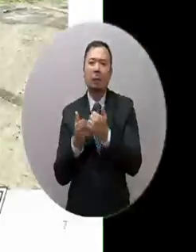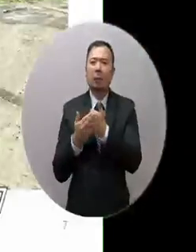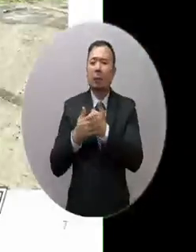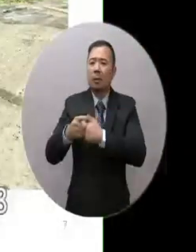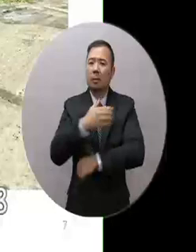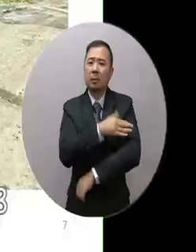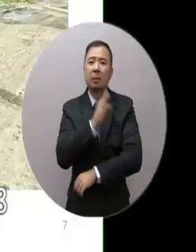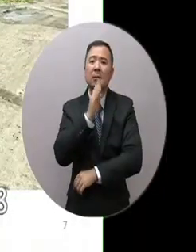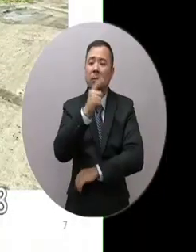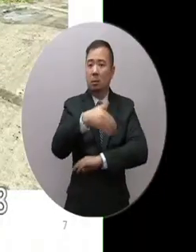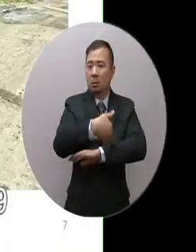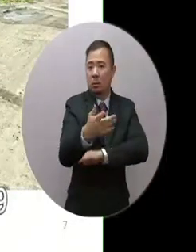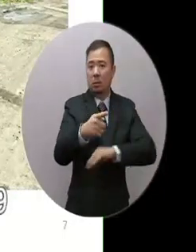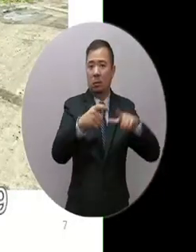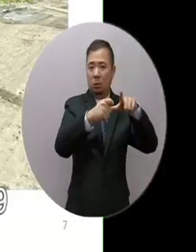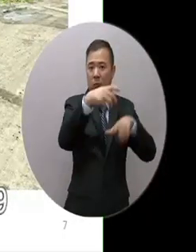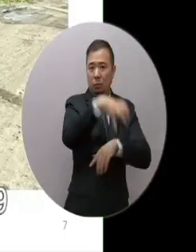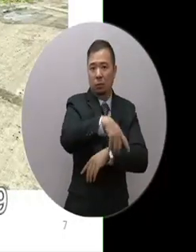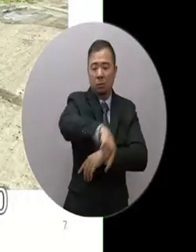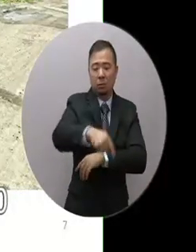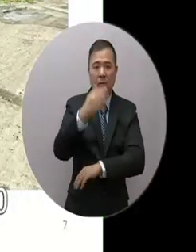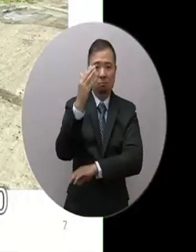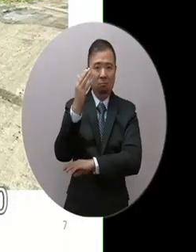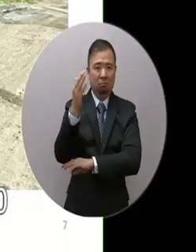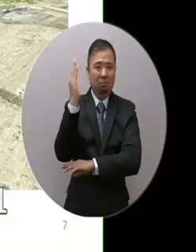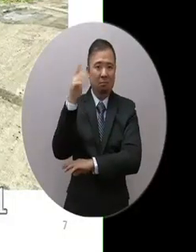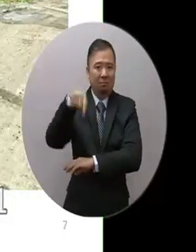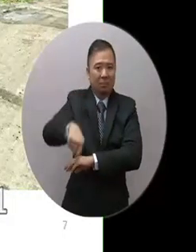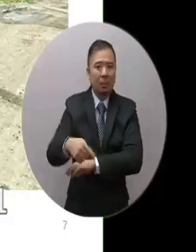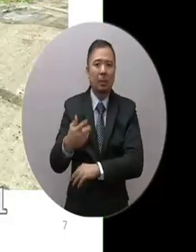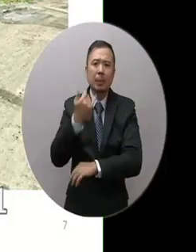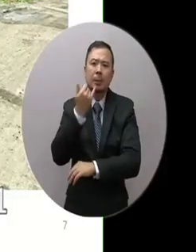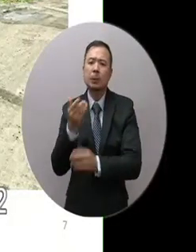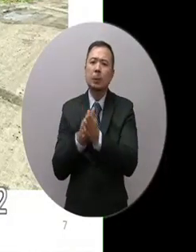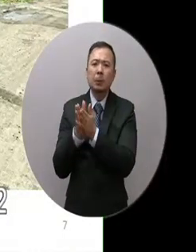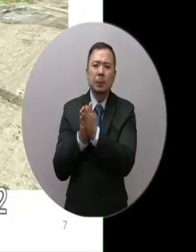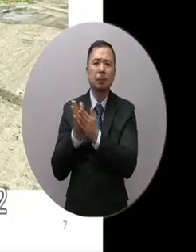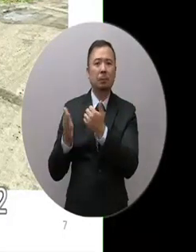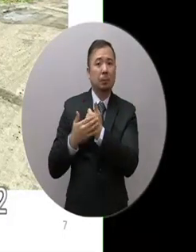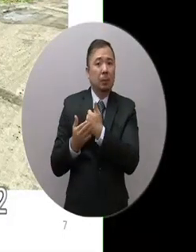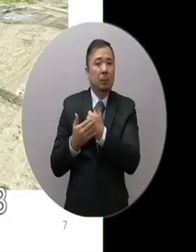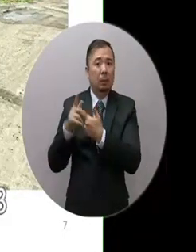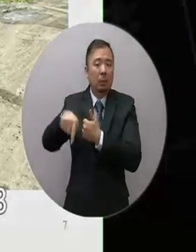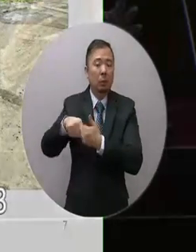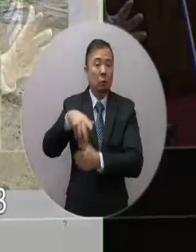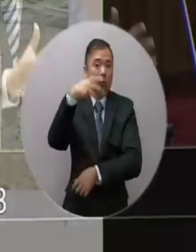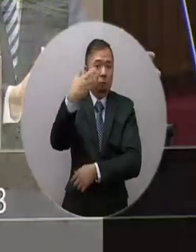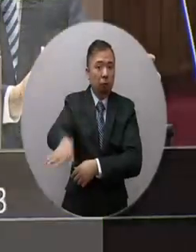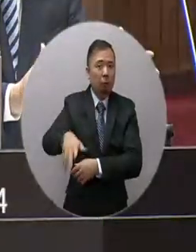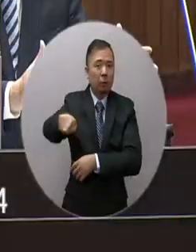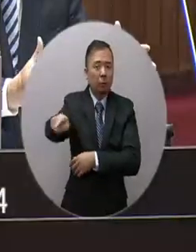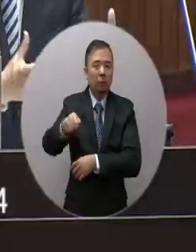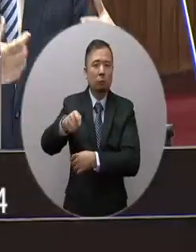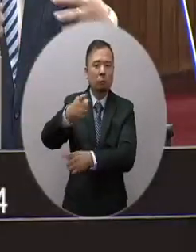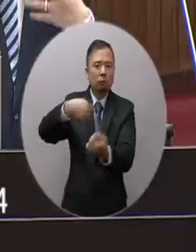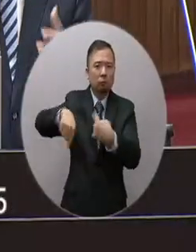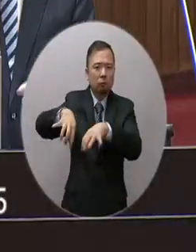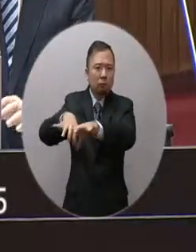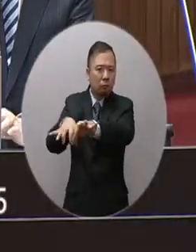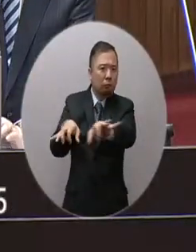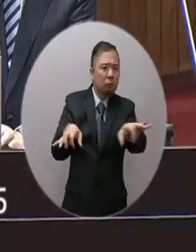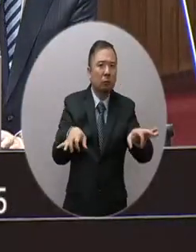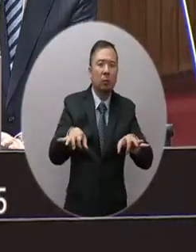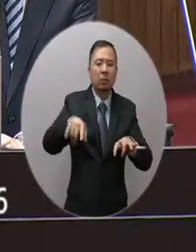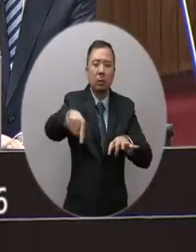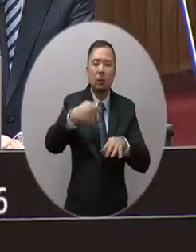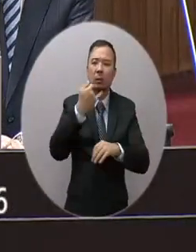政府、跟中央部会，希望能够来解决他们整个进水的这样的一个设备，让他们